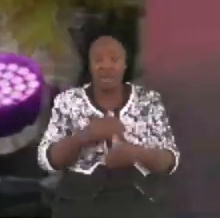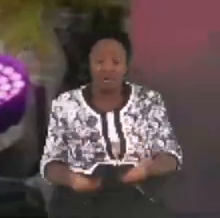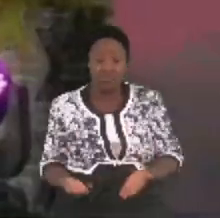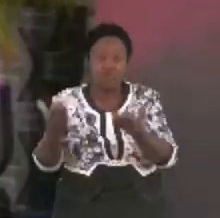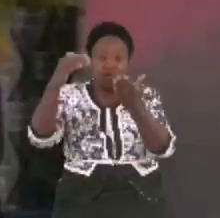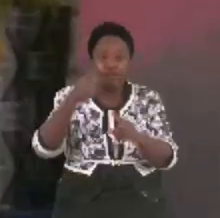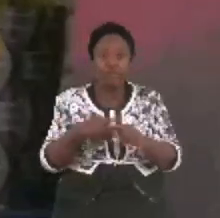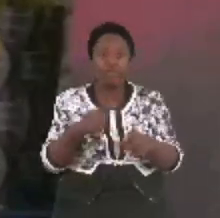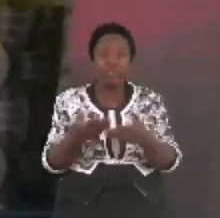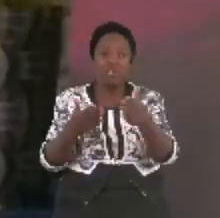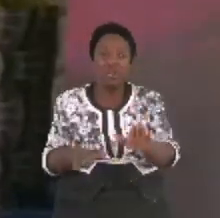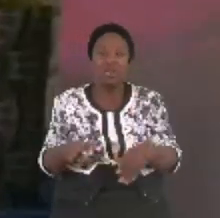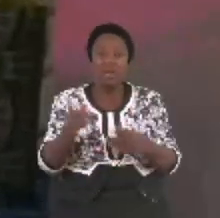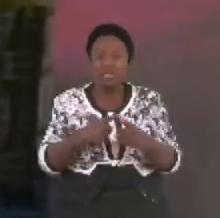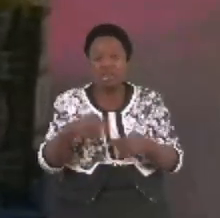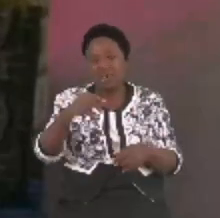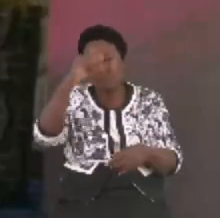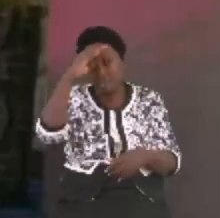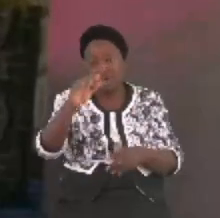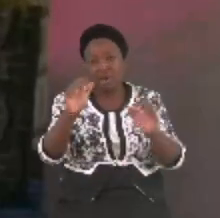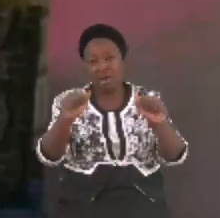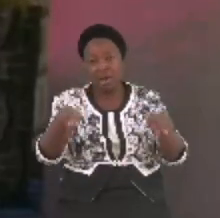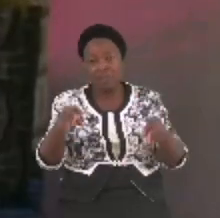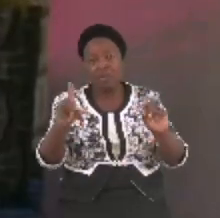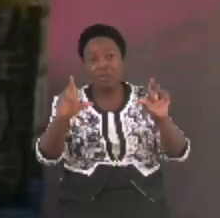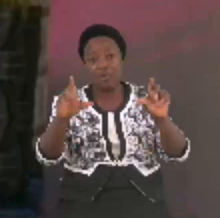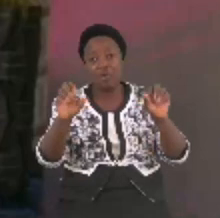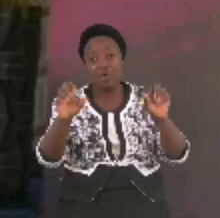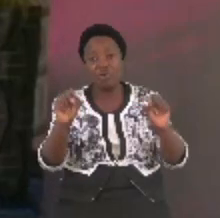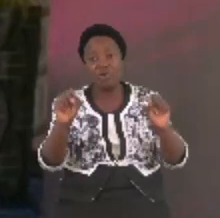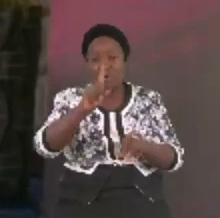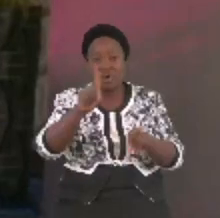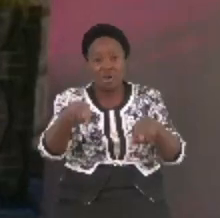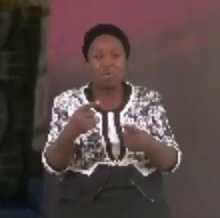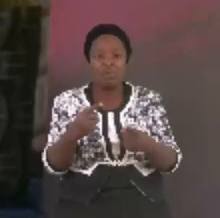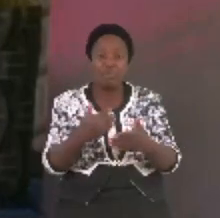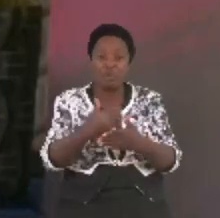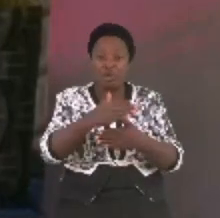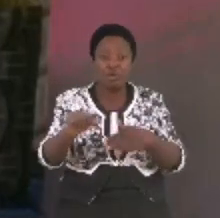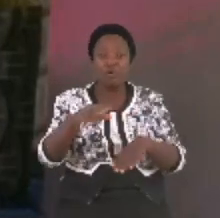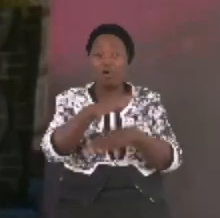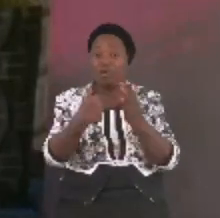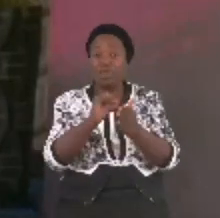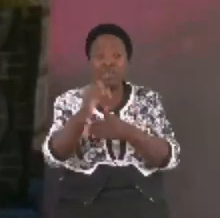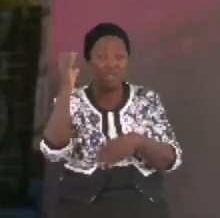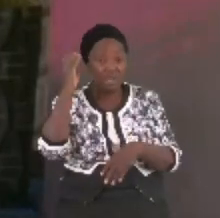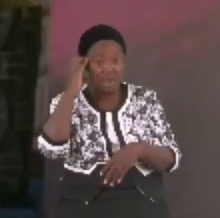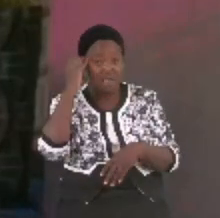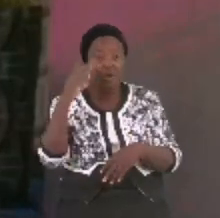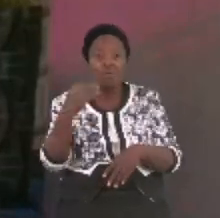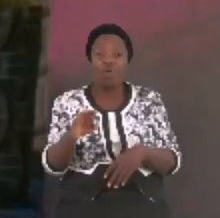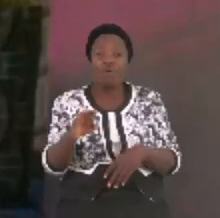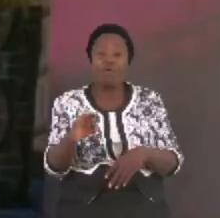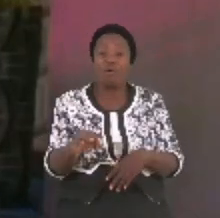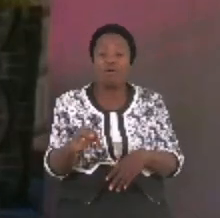l'homme, Apollos, n'est jamais allé au-delà de tout ce qu'il avait reçu de Jean depuis de nombreuses